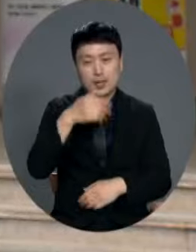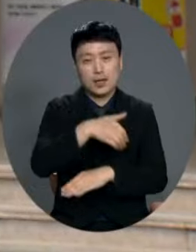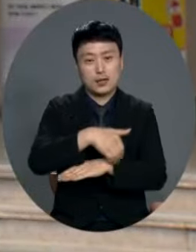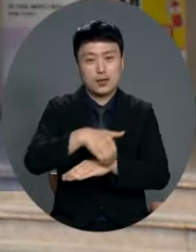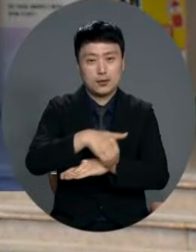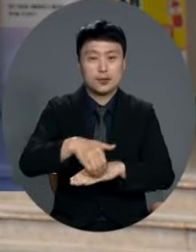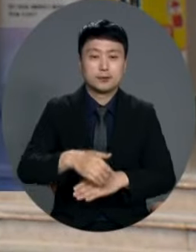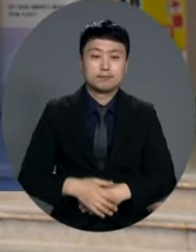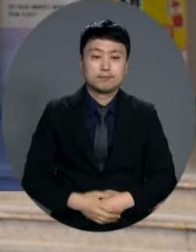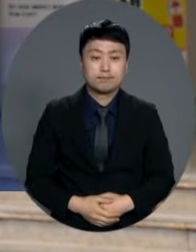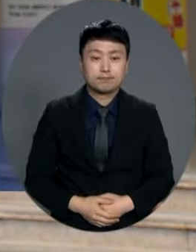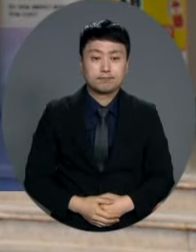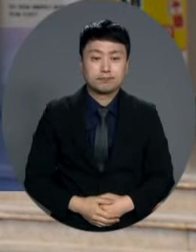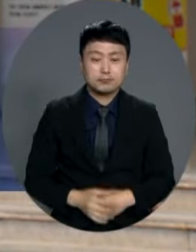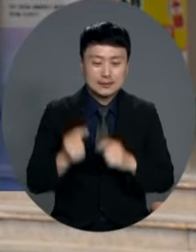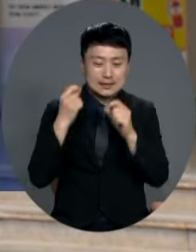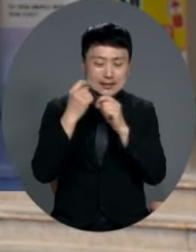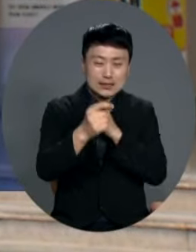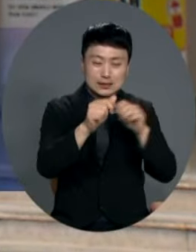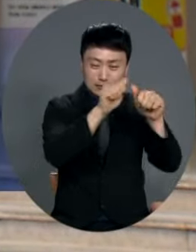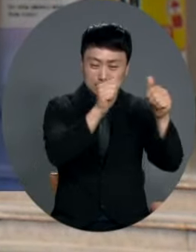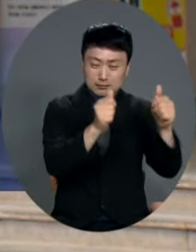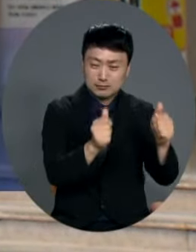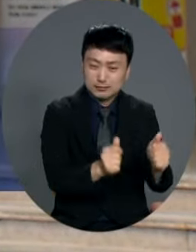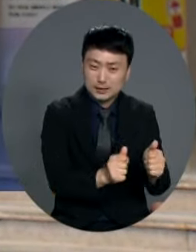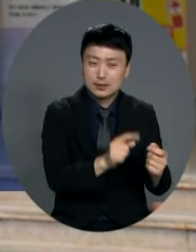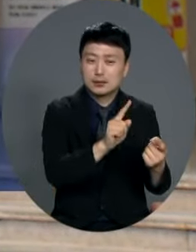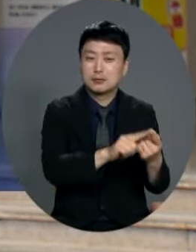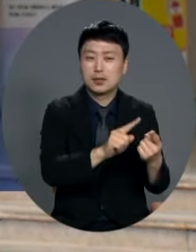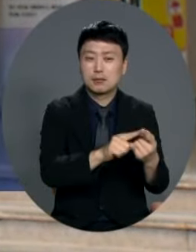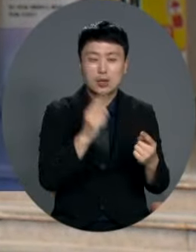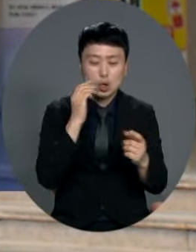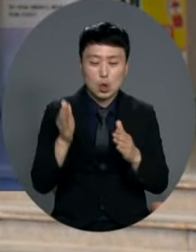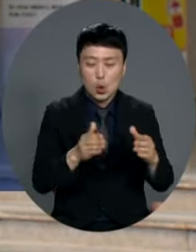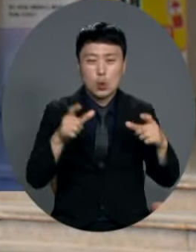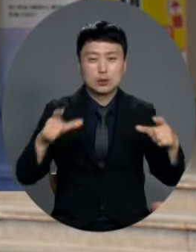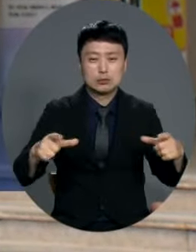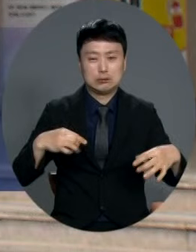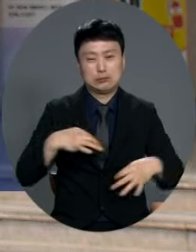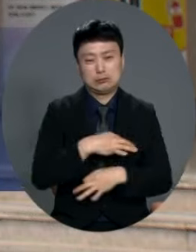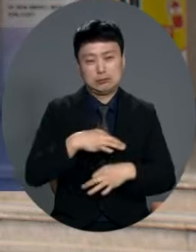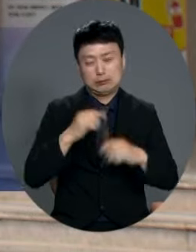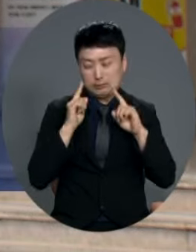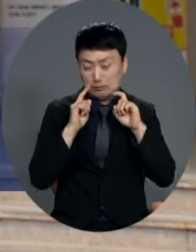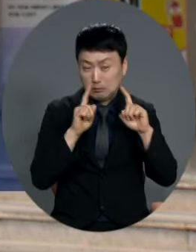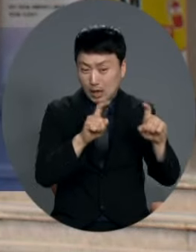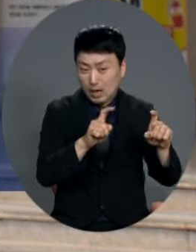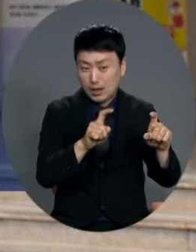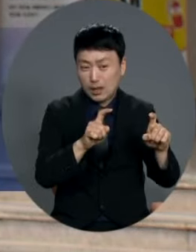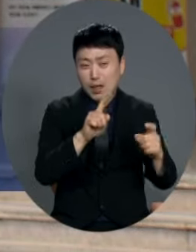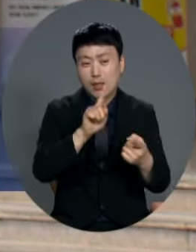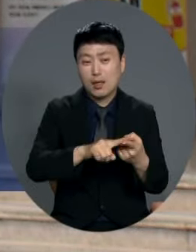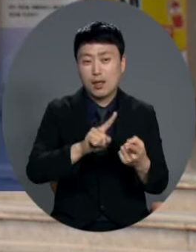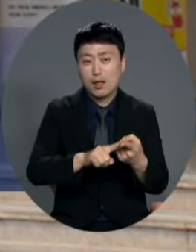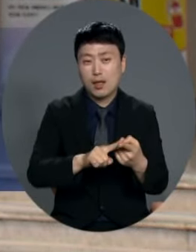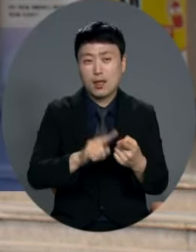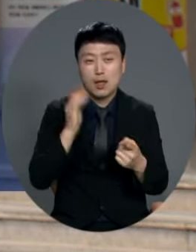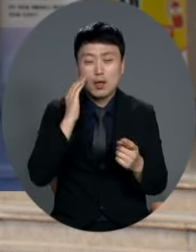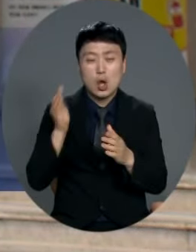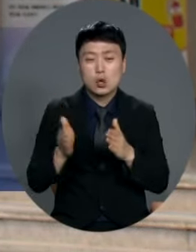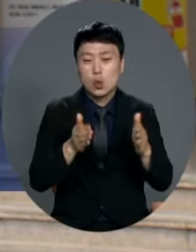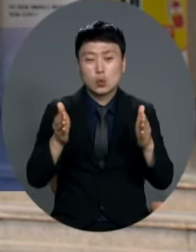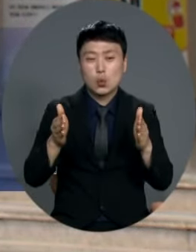사기 작가가 청도군에서 저지른 각종 비리와 의욕을 의욕에 대해서